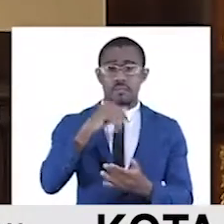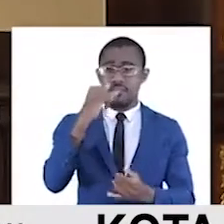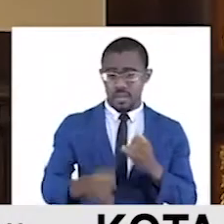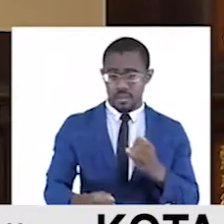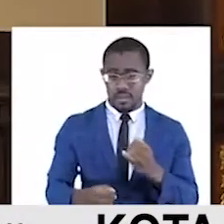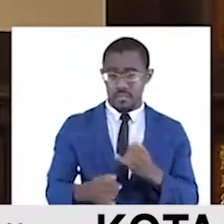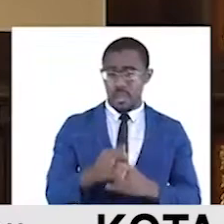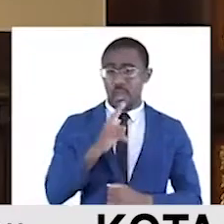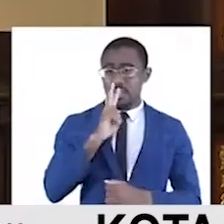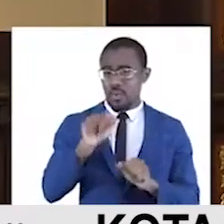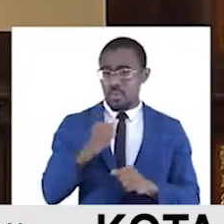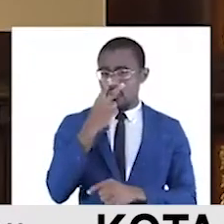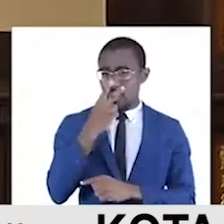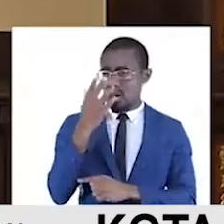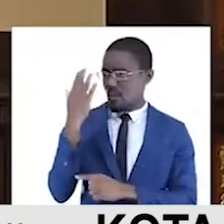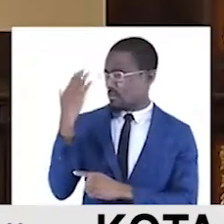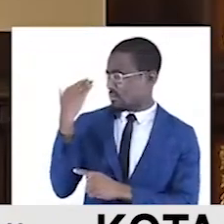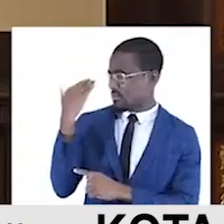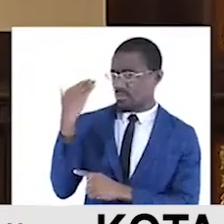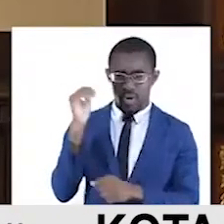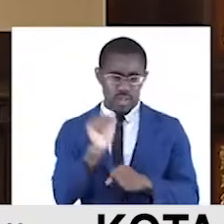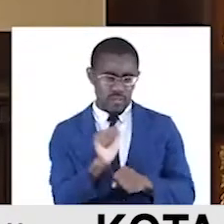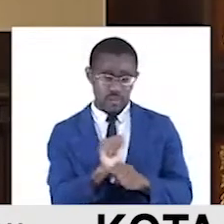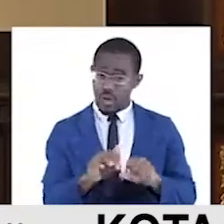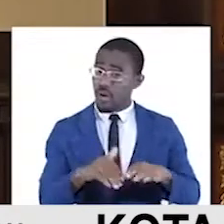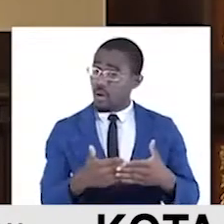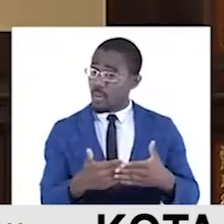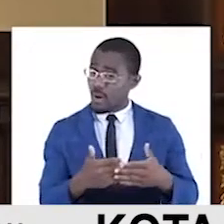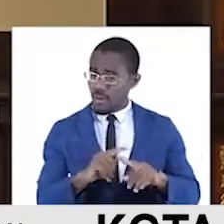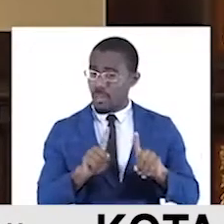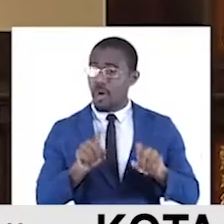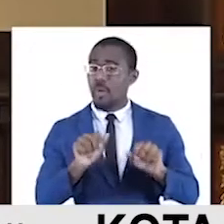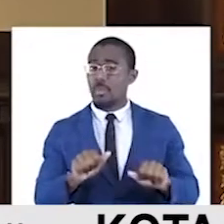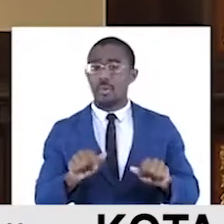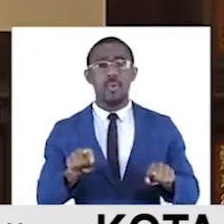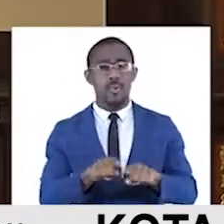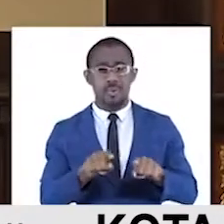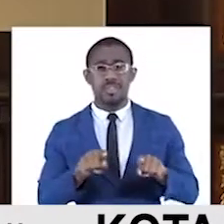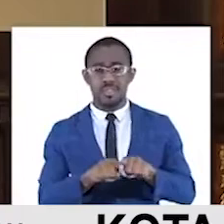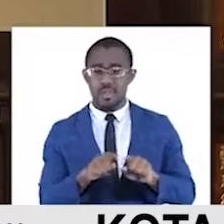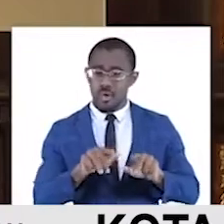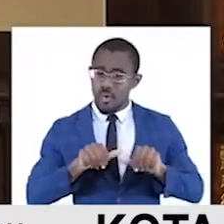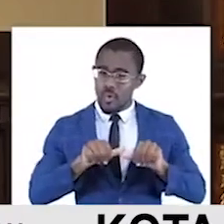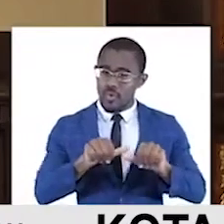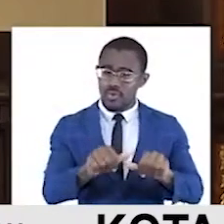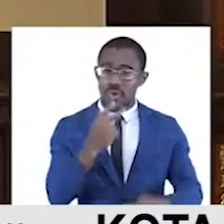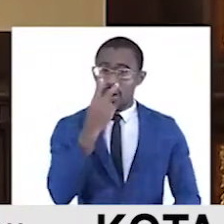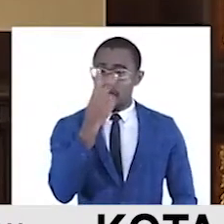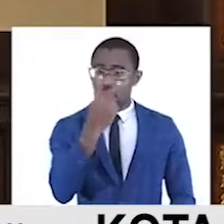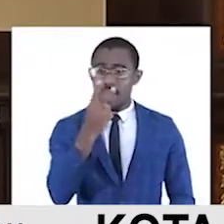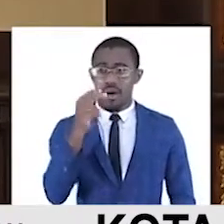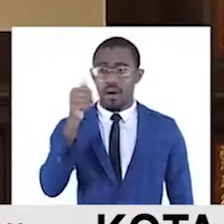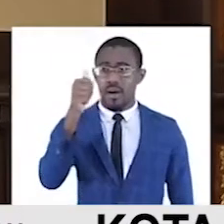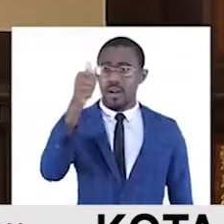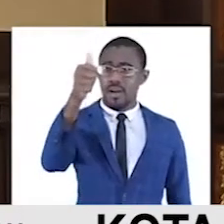bango. Ye mba ya kumwa mongo ahakate bango ba bekake omwa mongo mwa mini ihakate, mba banga te la transparence